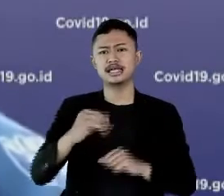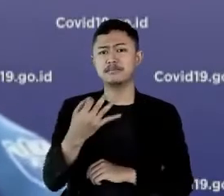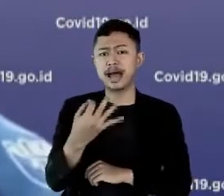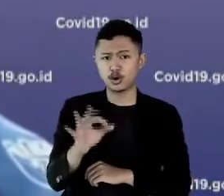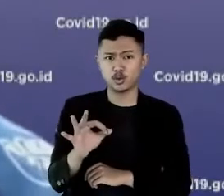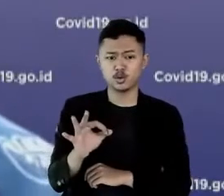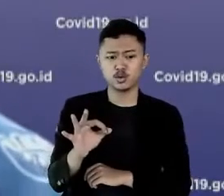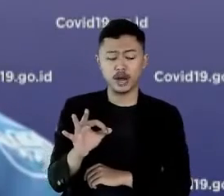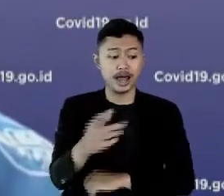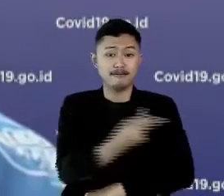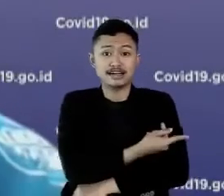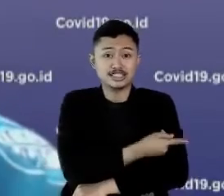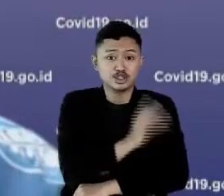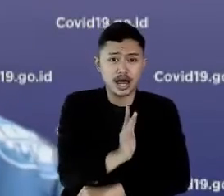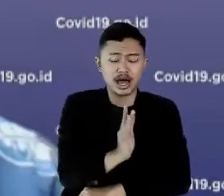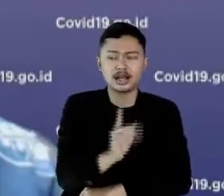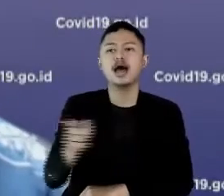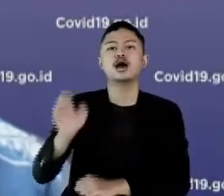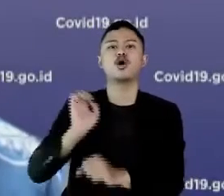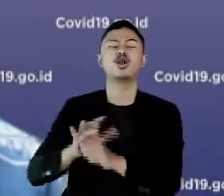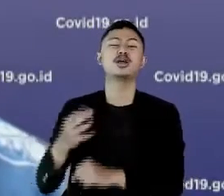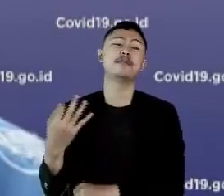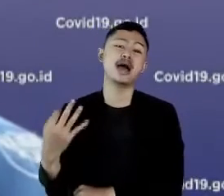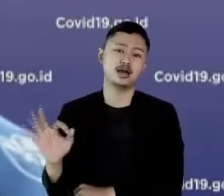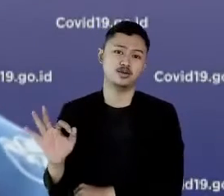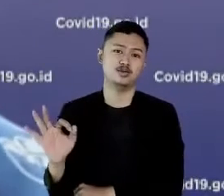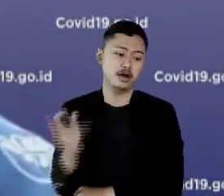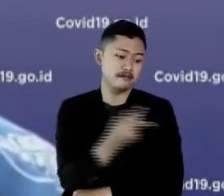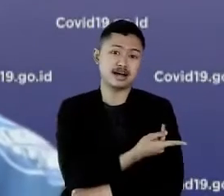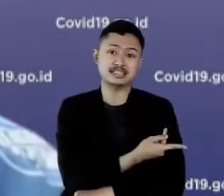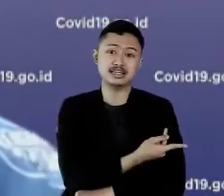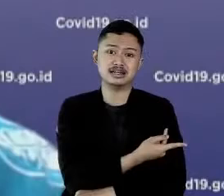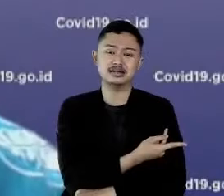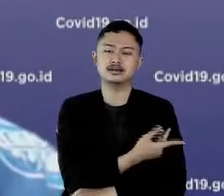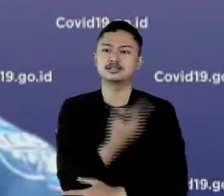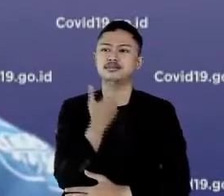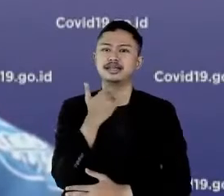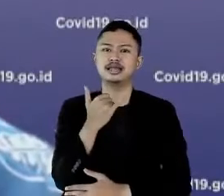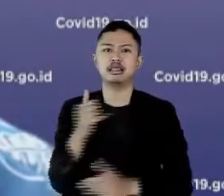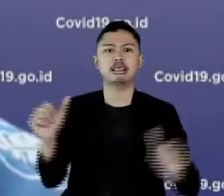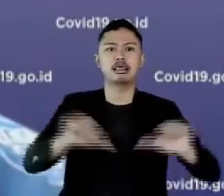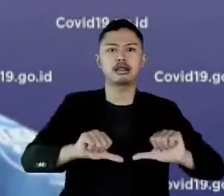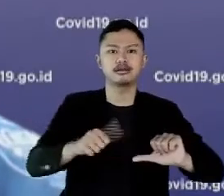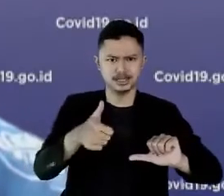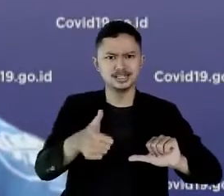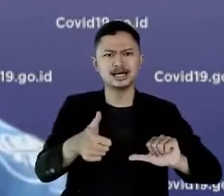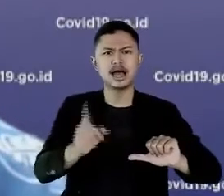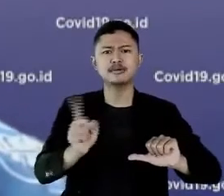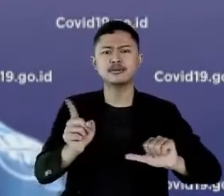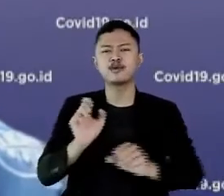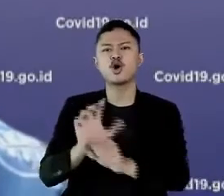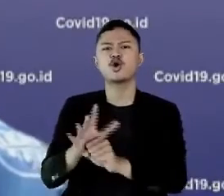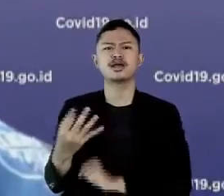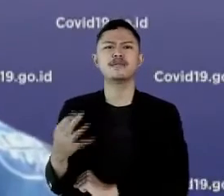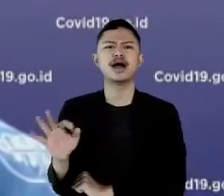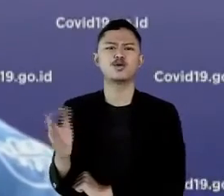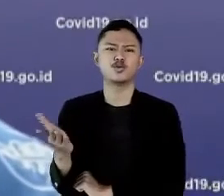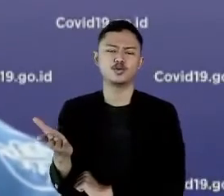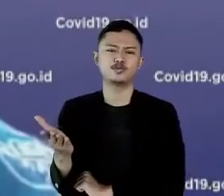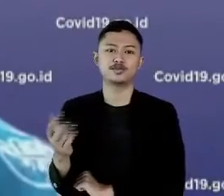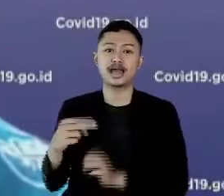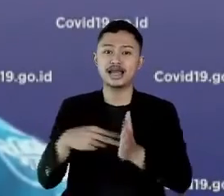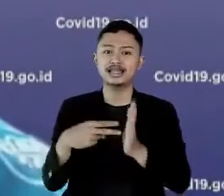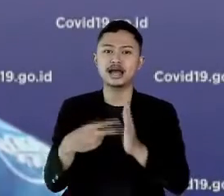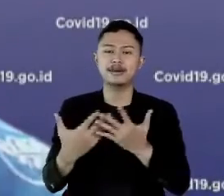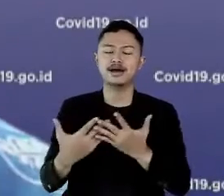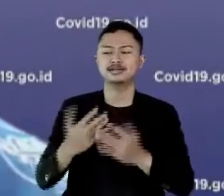nggak mempan lagi vaksinnya. Itu yang kita harus hindari gitu. Baik. Ya, makanya kita harus hindari penularan sebisa mungkin kita hindari